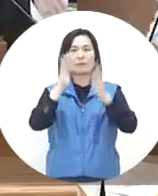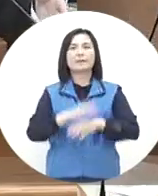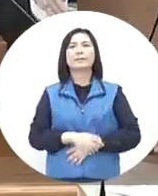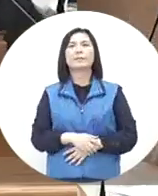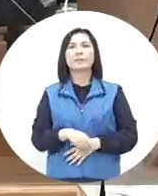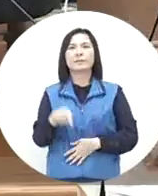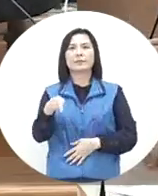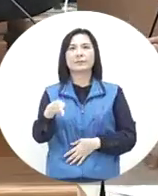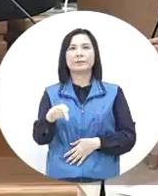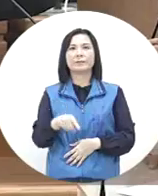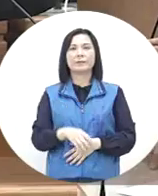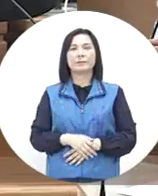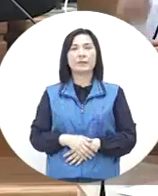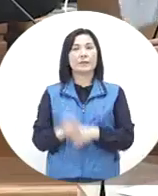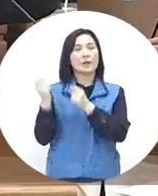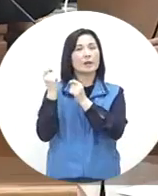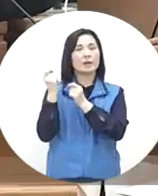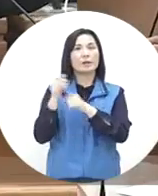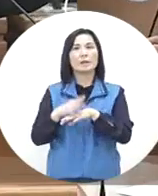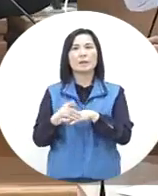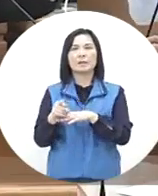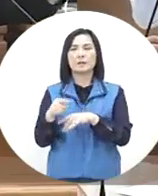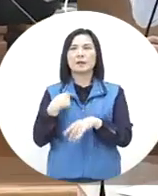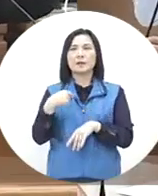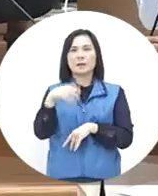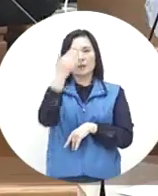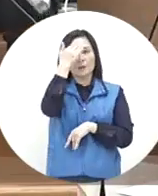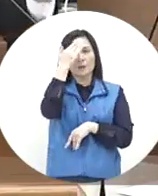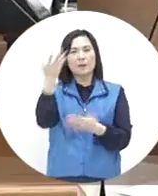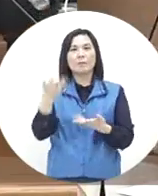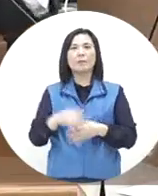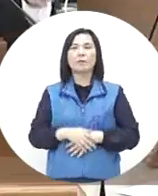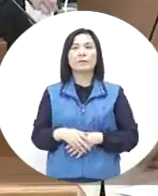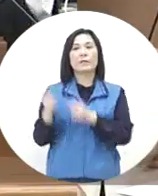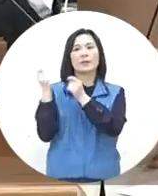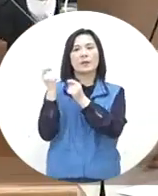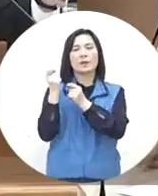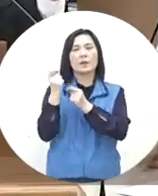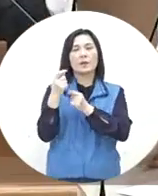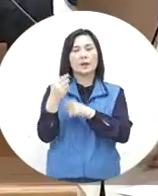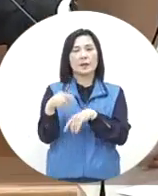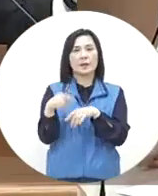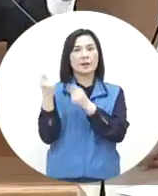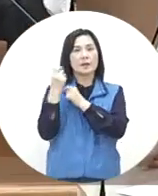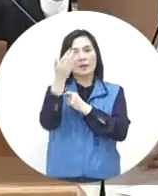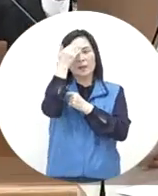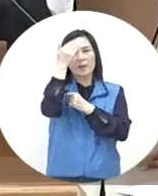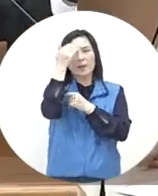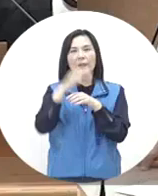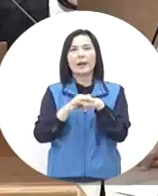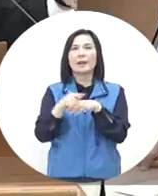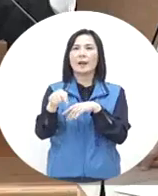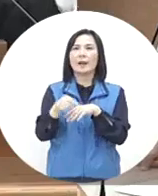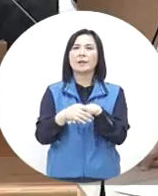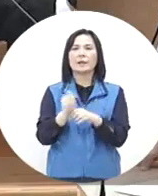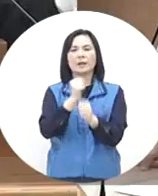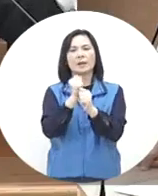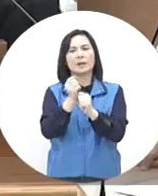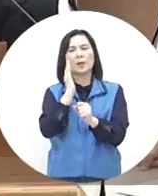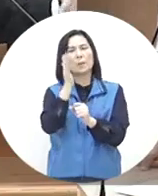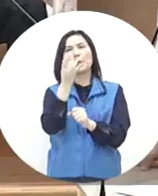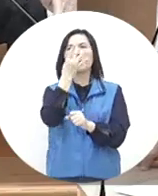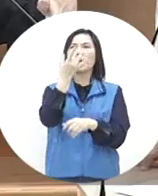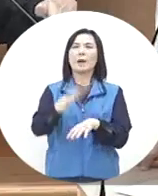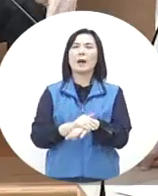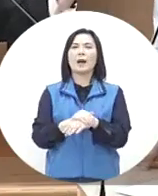两天哈， 就欢乐啊！你搞公共， 你卖欢乐啦？今两天我欢乐是今两天的代志拢做未顺啦，伊在外面花苞，要花